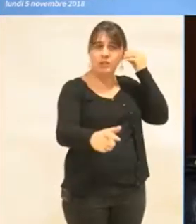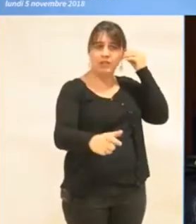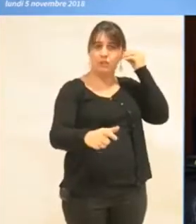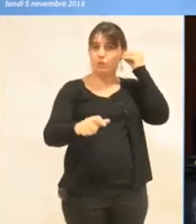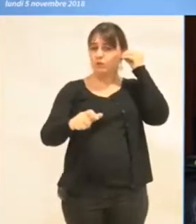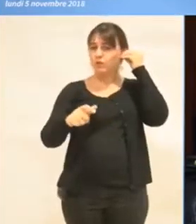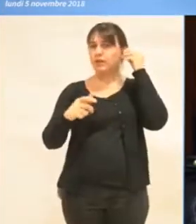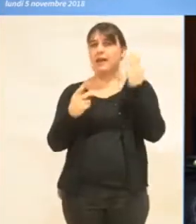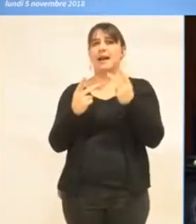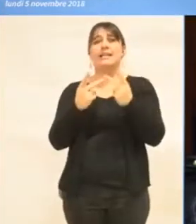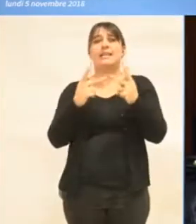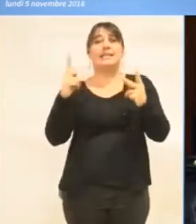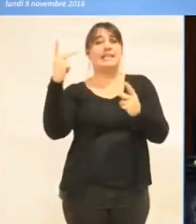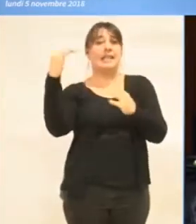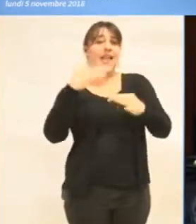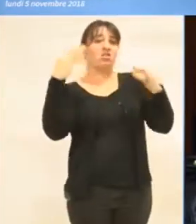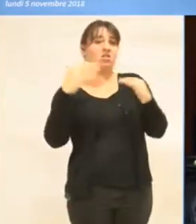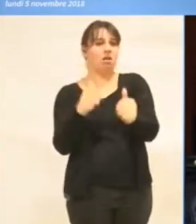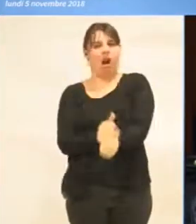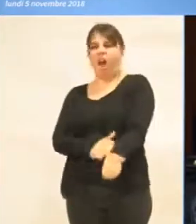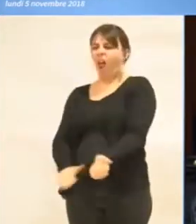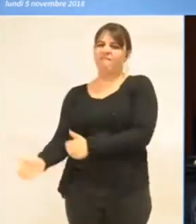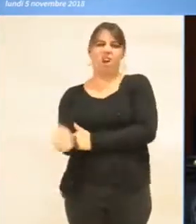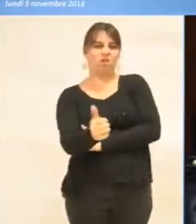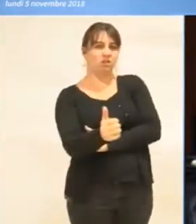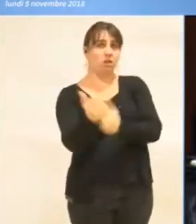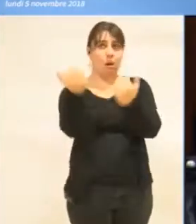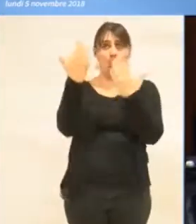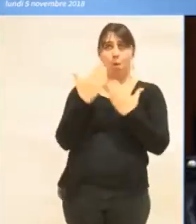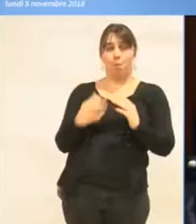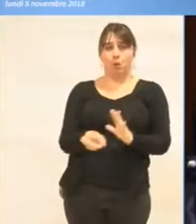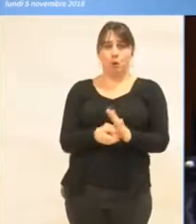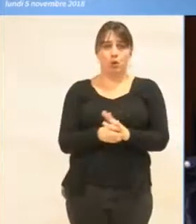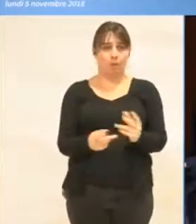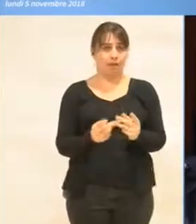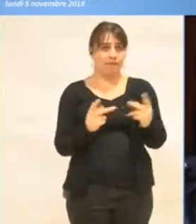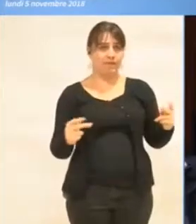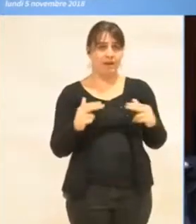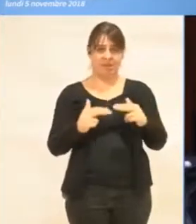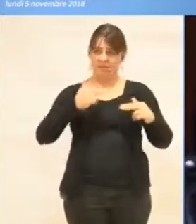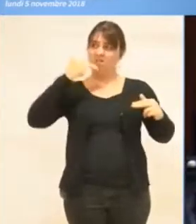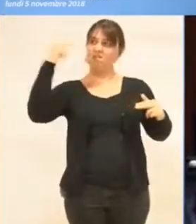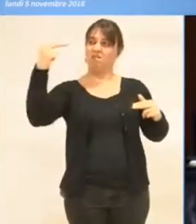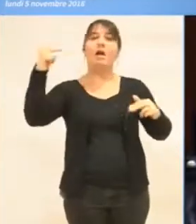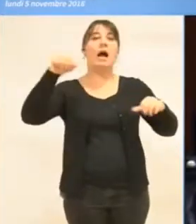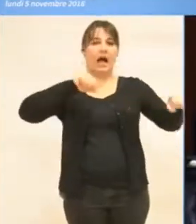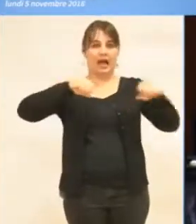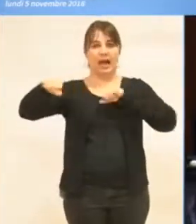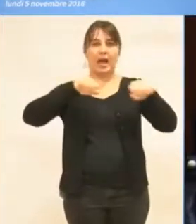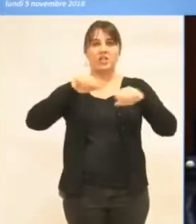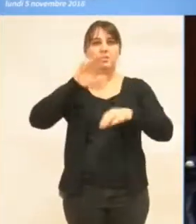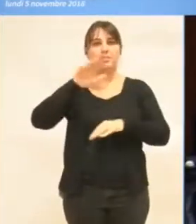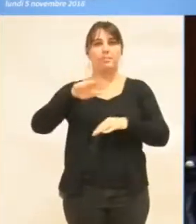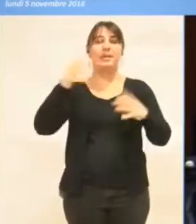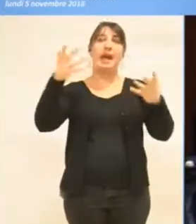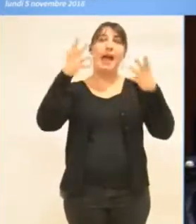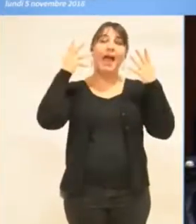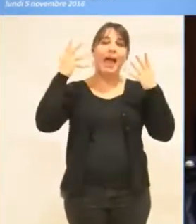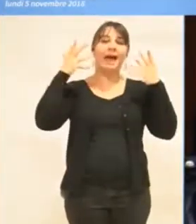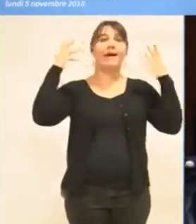Cité Énergie qu'il était proposé que la ville de Grenoble s'engage dès à présent au niveau 2, JAGI, du plan Air Énergie